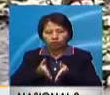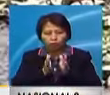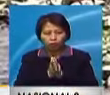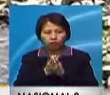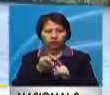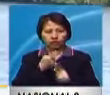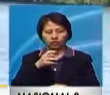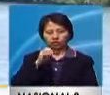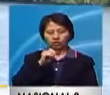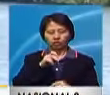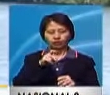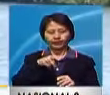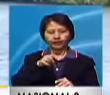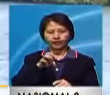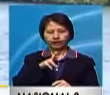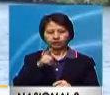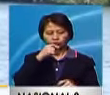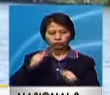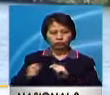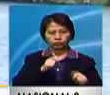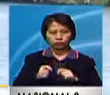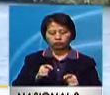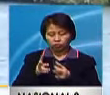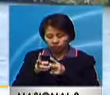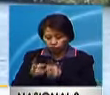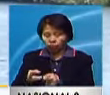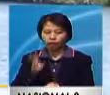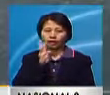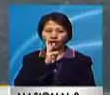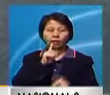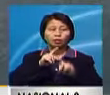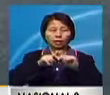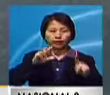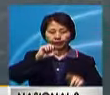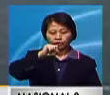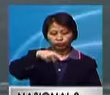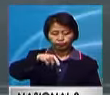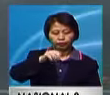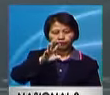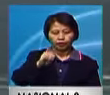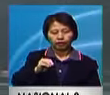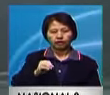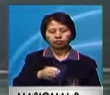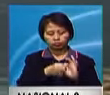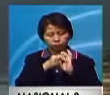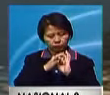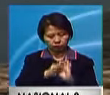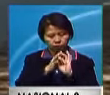daripada operator air untuk tindakan catuan air. Namun SPN sentiasa